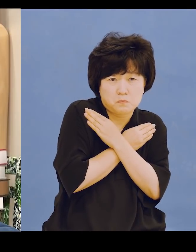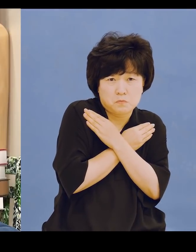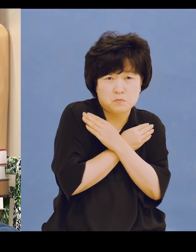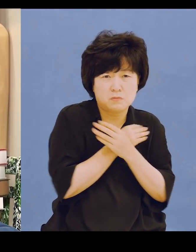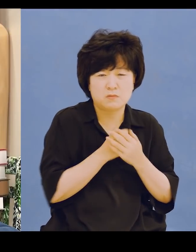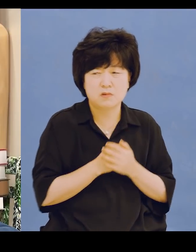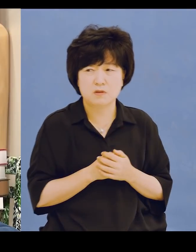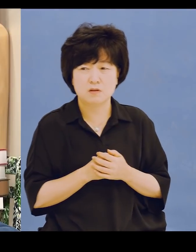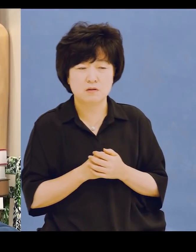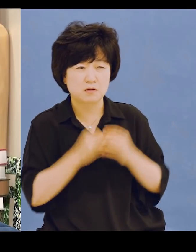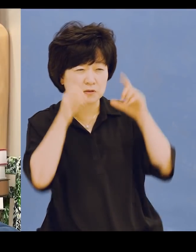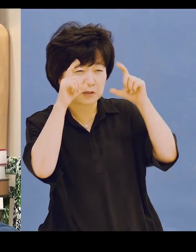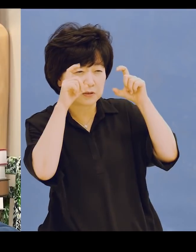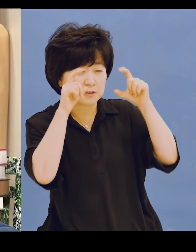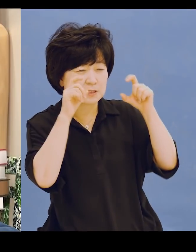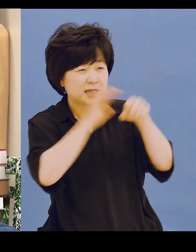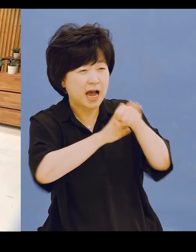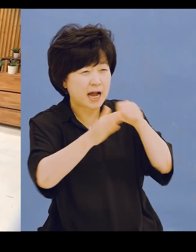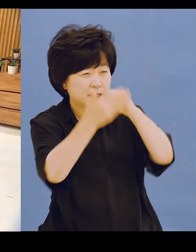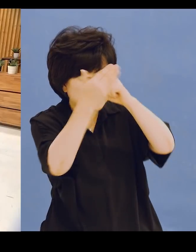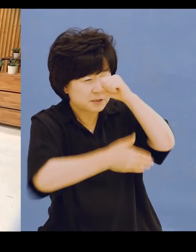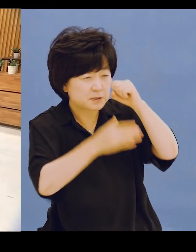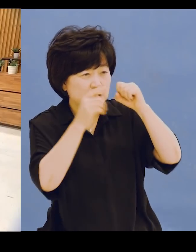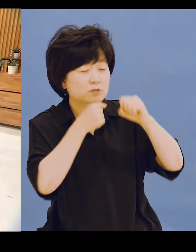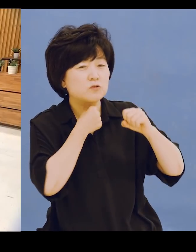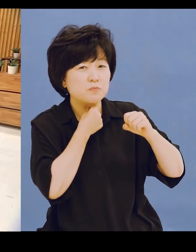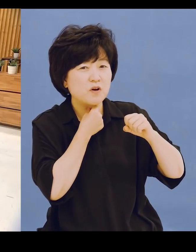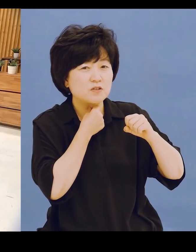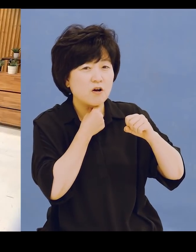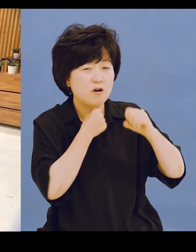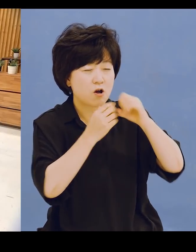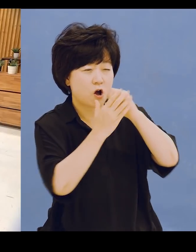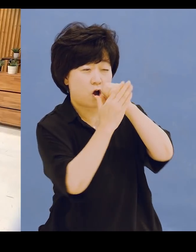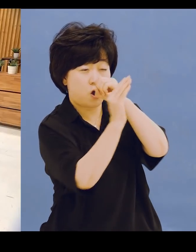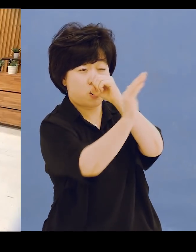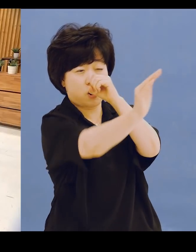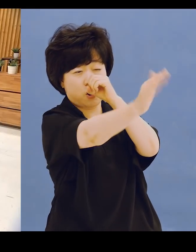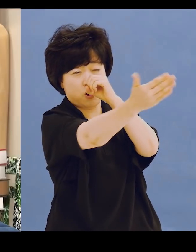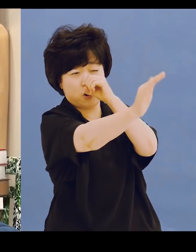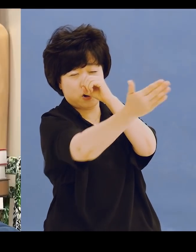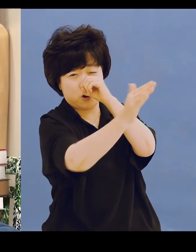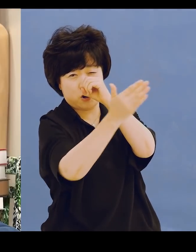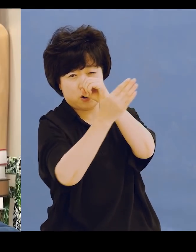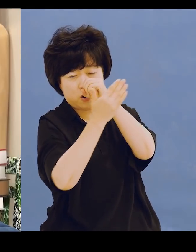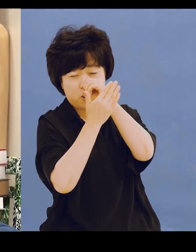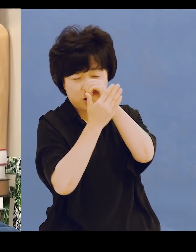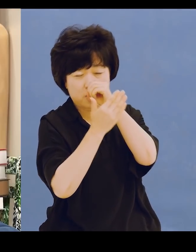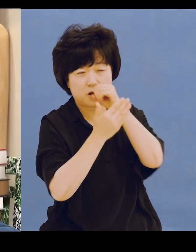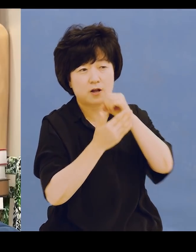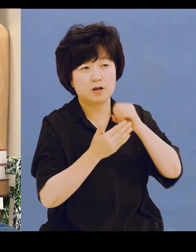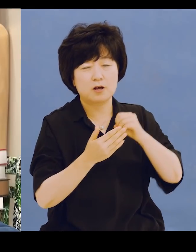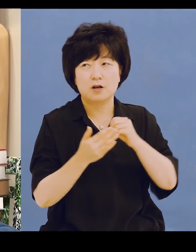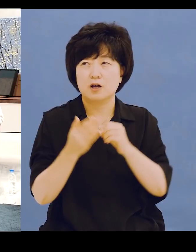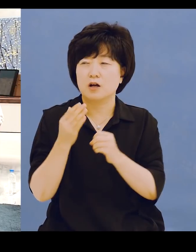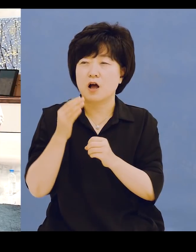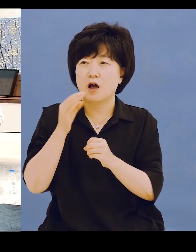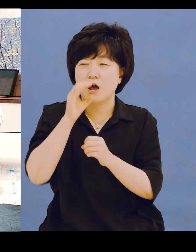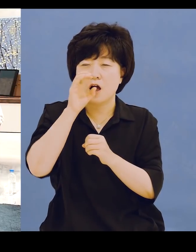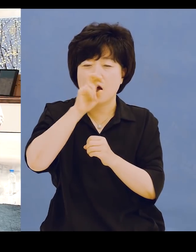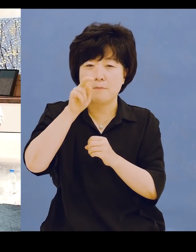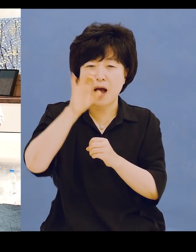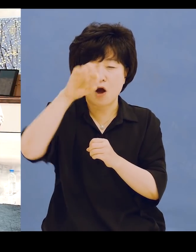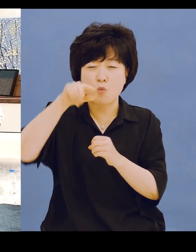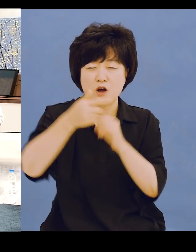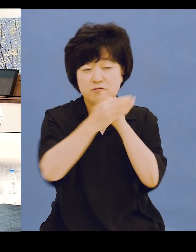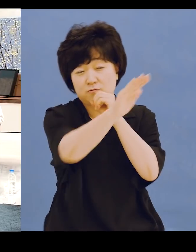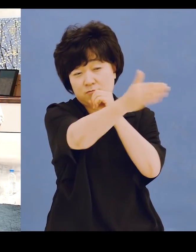아버지 망원 렌즈 좀 주세요. 왜 멀리서 멀리서 찍으면 땡겨 좋잖아 찍으면, 이렇게. 제가 그러던 인간이에요. 네.